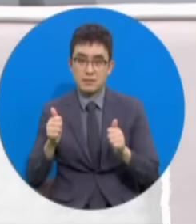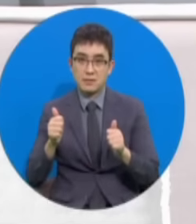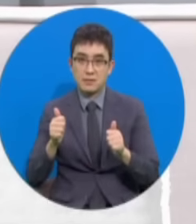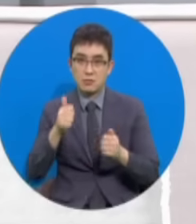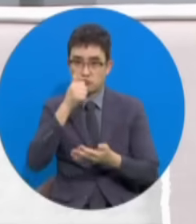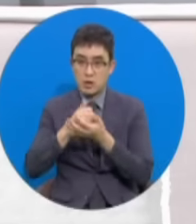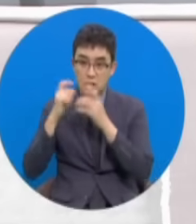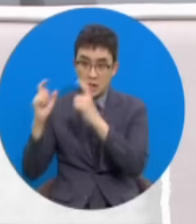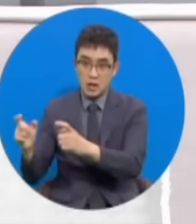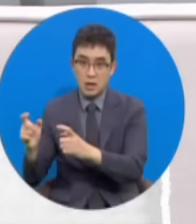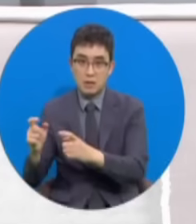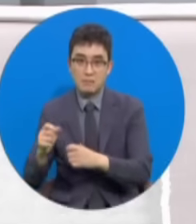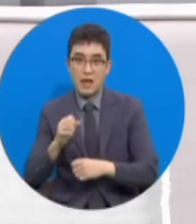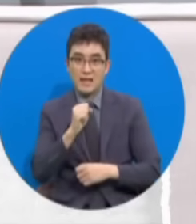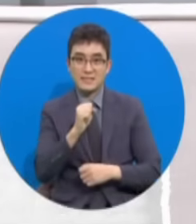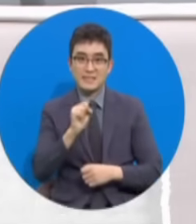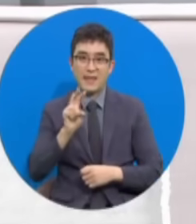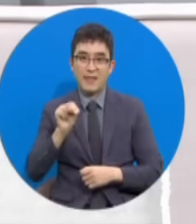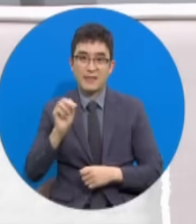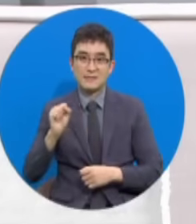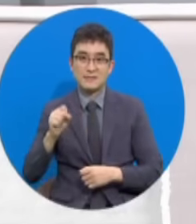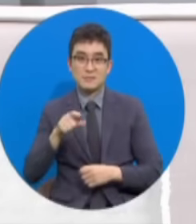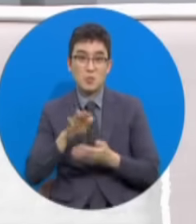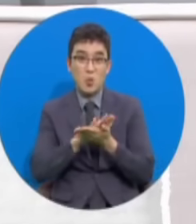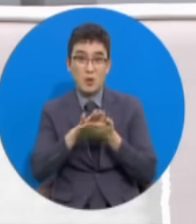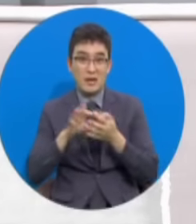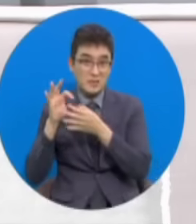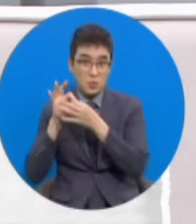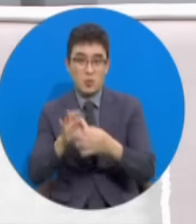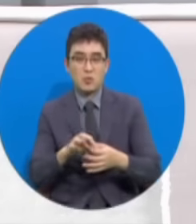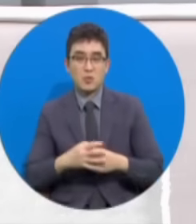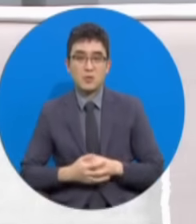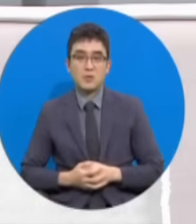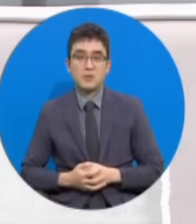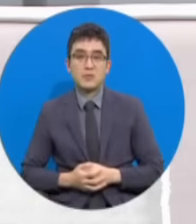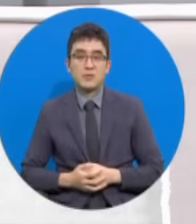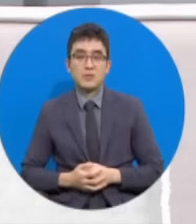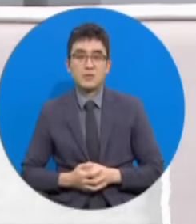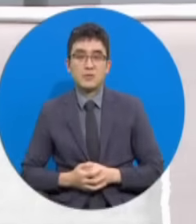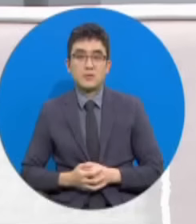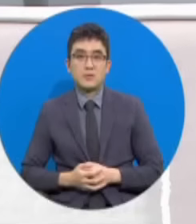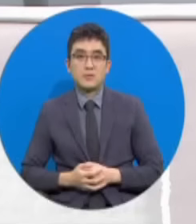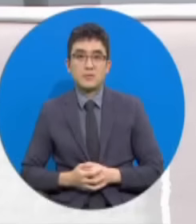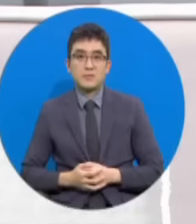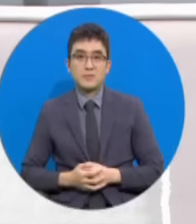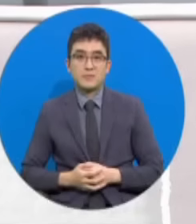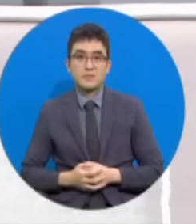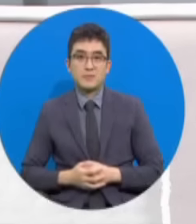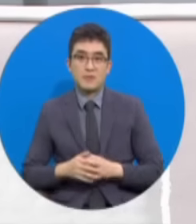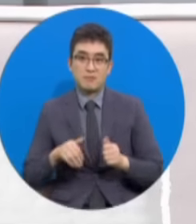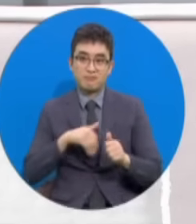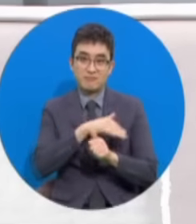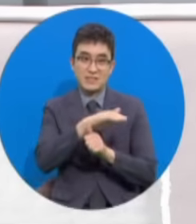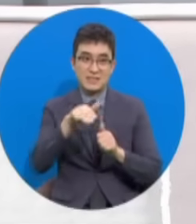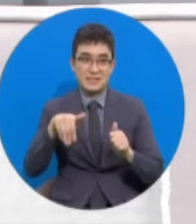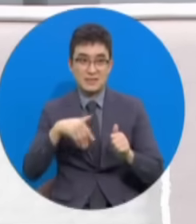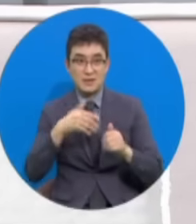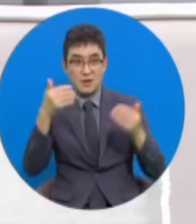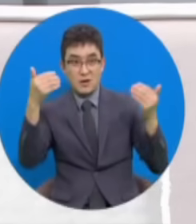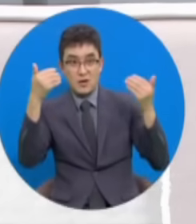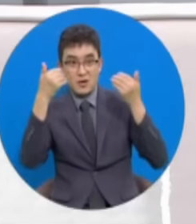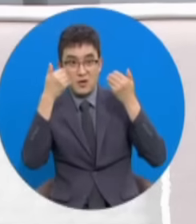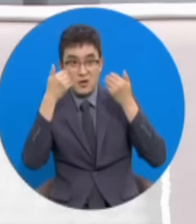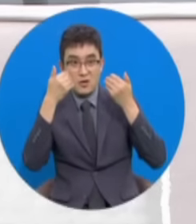SNS 놀이라는 걸 계속 해왔지 않습니까? 그런데 좀 그런 것 같아요. 조금 약간 조용해졌다 이제 그런 생각이 들어요.